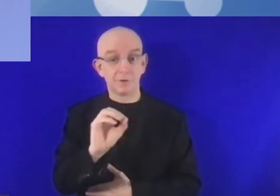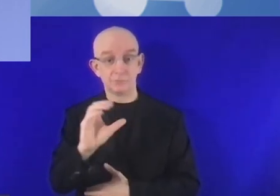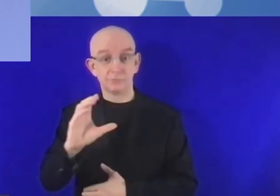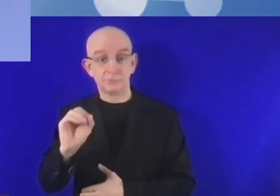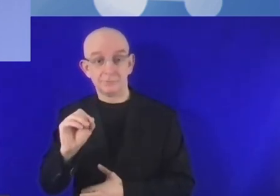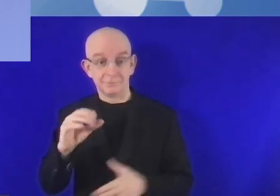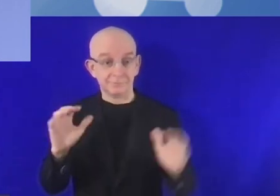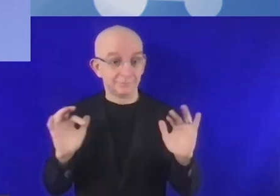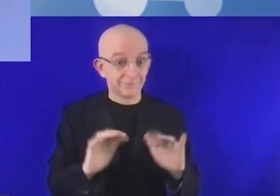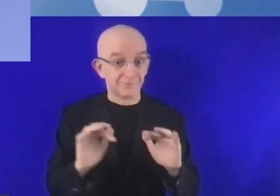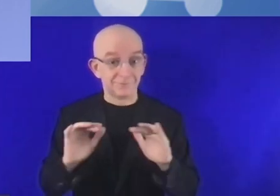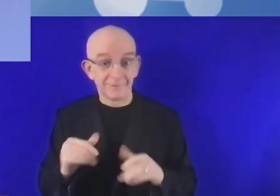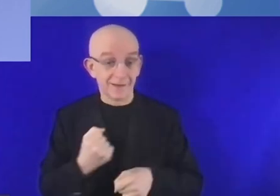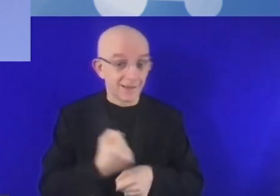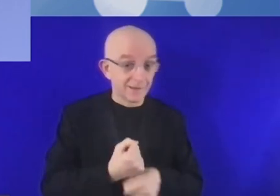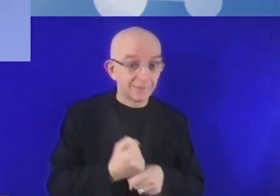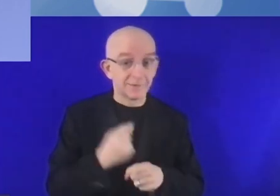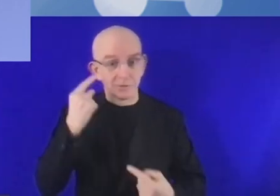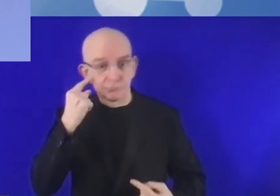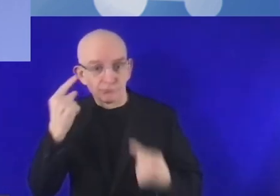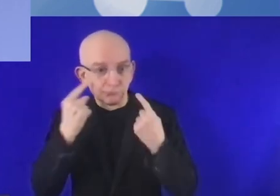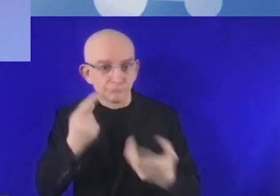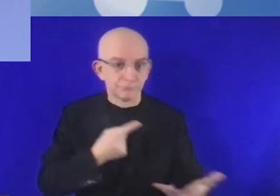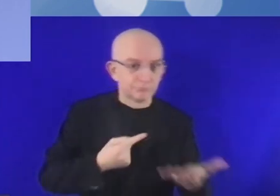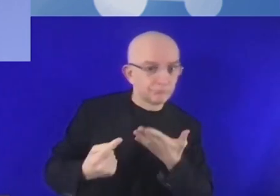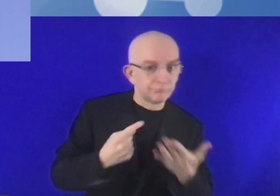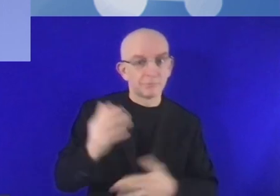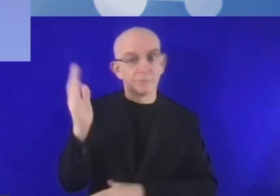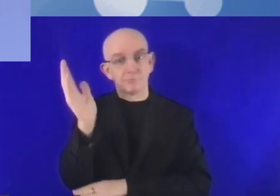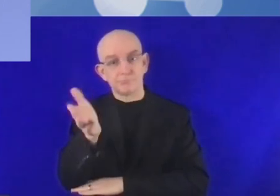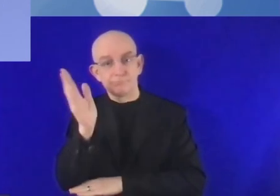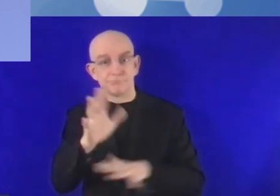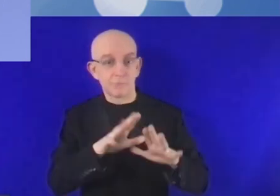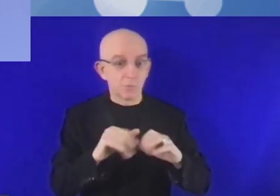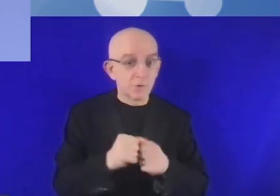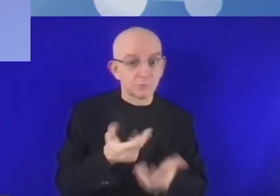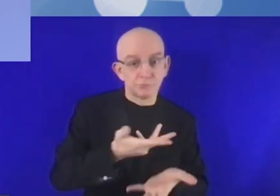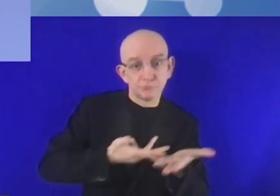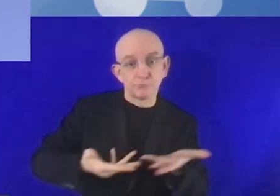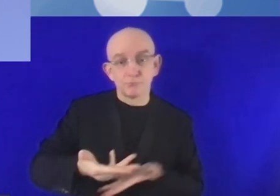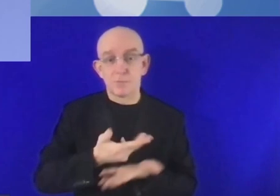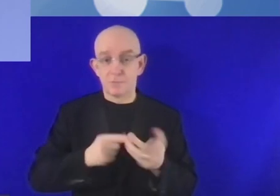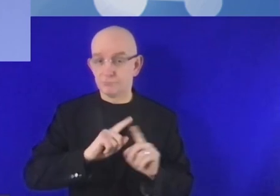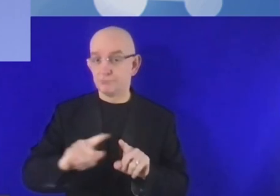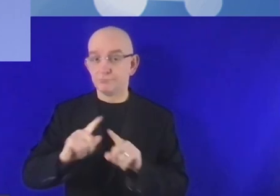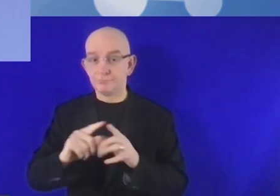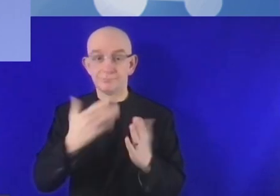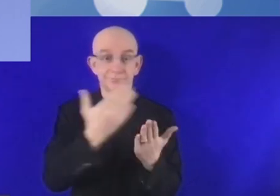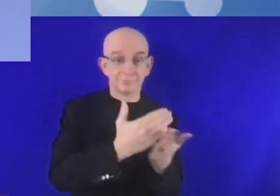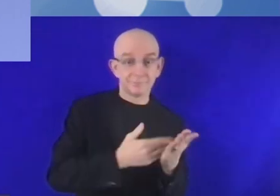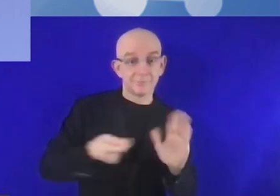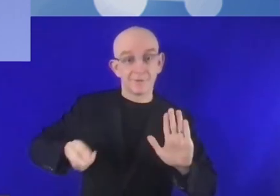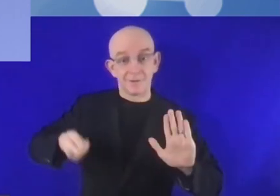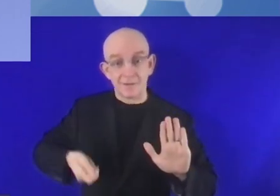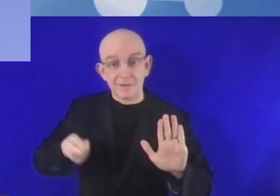warsztatów i debat na temat cyfrowego świata. Będziemy mówić o ustawodawstwie, będziemy mówić o dostępnych obecnie